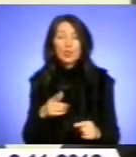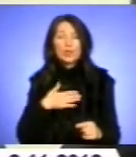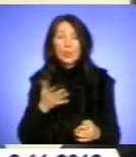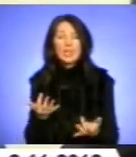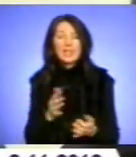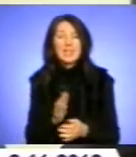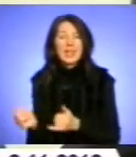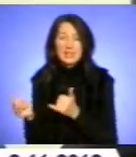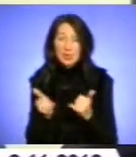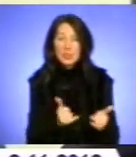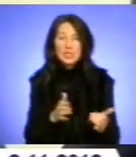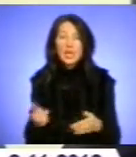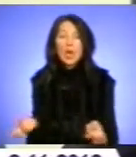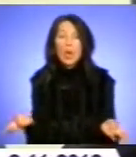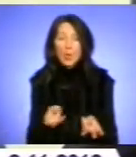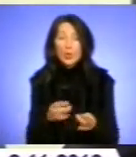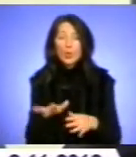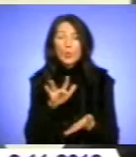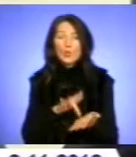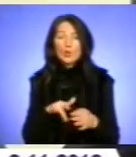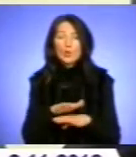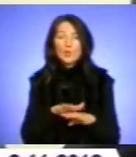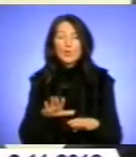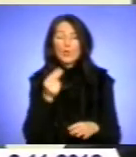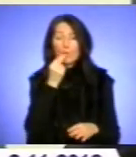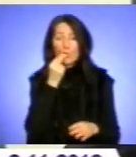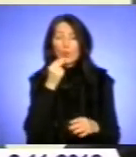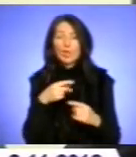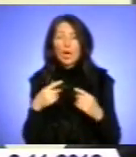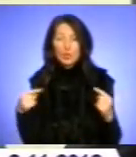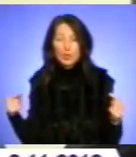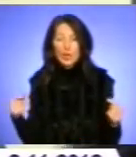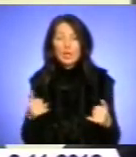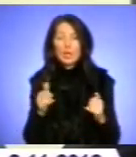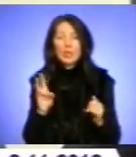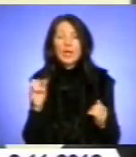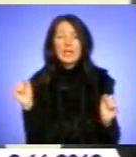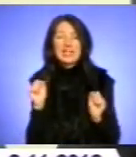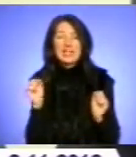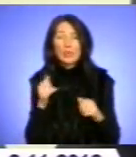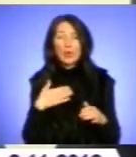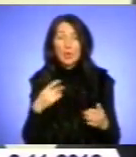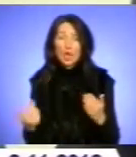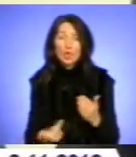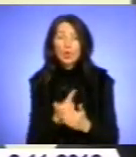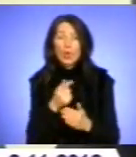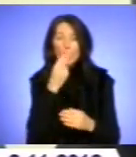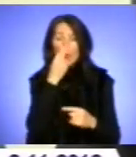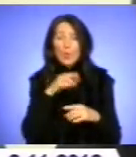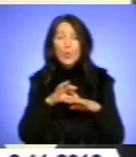забезпечили попиту міського населення у продуктах харчування на зиму, і ми знову ж таки